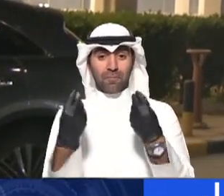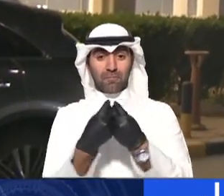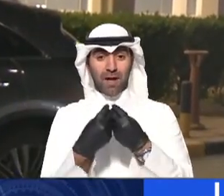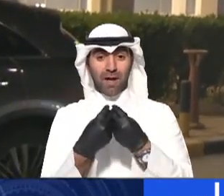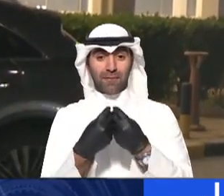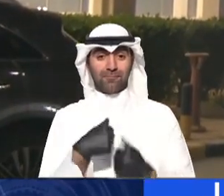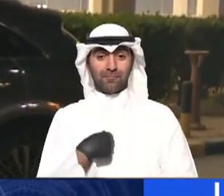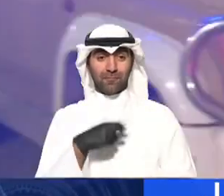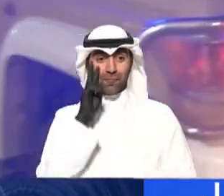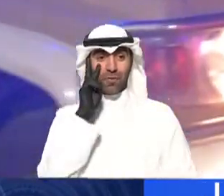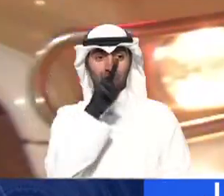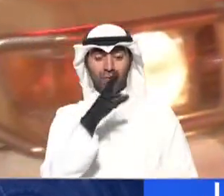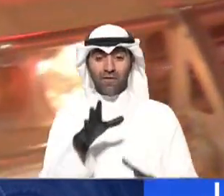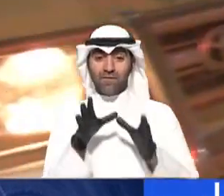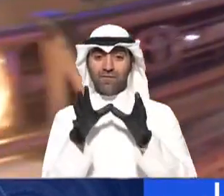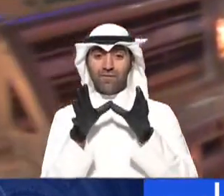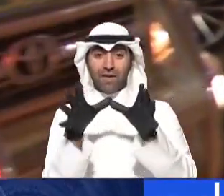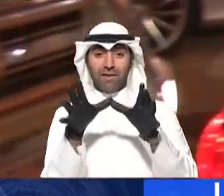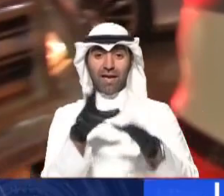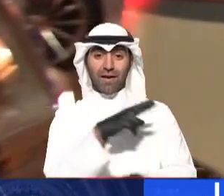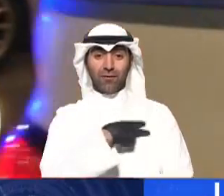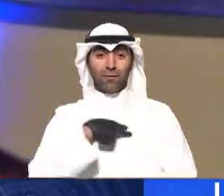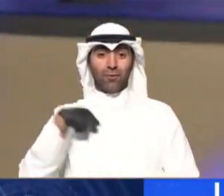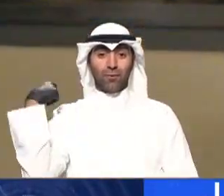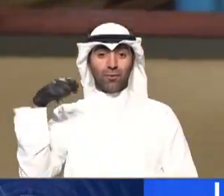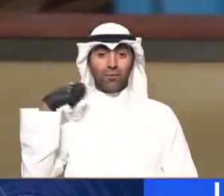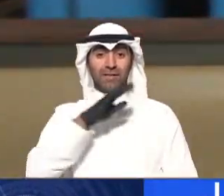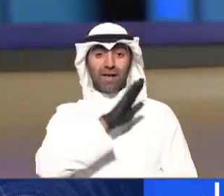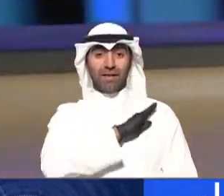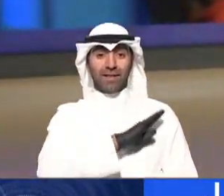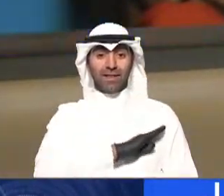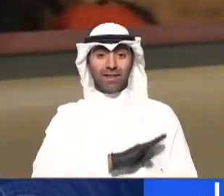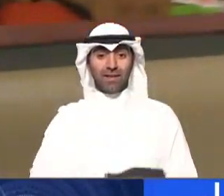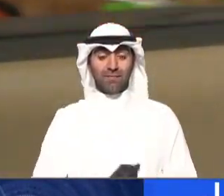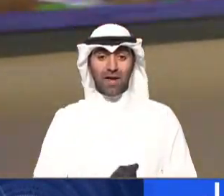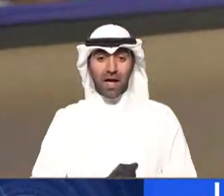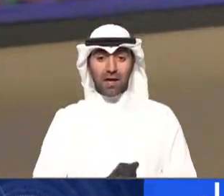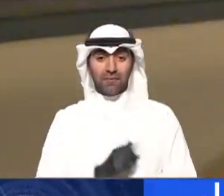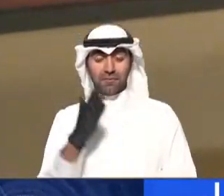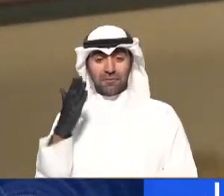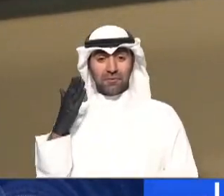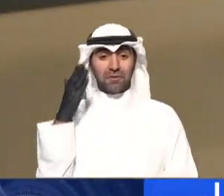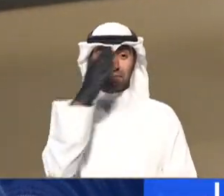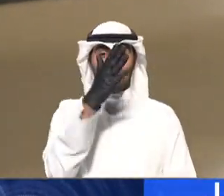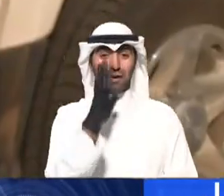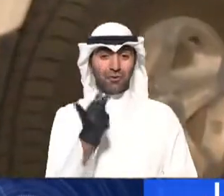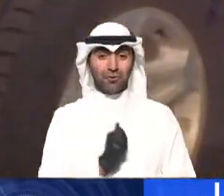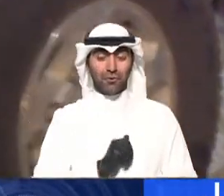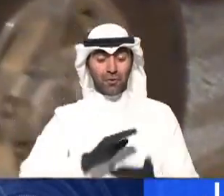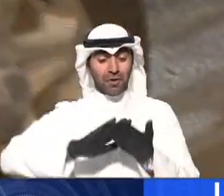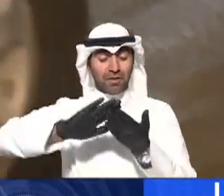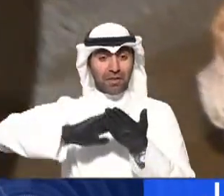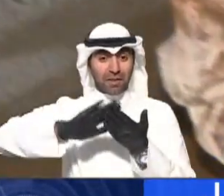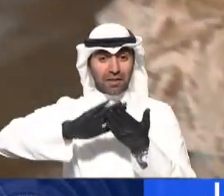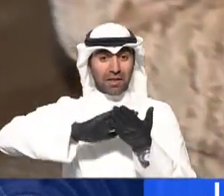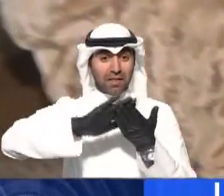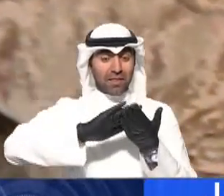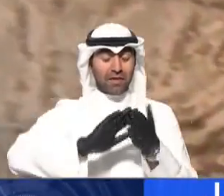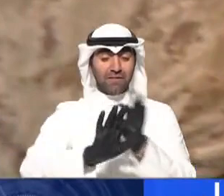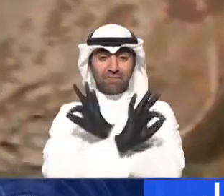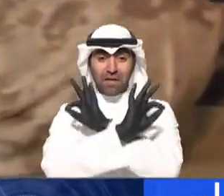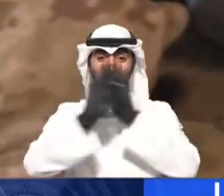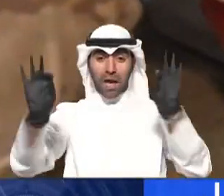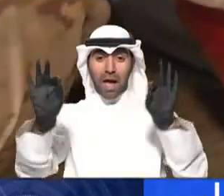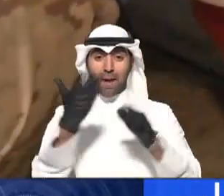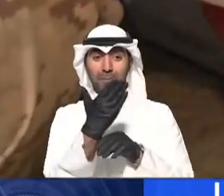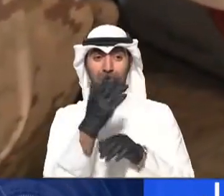فرقة من وزارة الدفاع بتعقيم وزارة الإعلام واستوديو الأخبار باستخدام مواد التعقيم الصحية، وذلك وفق